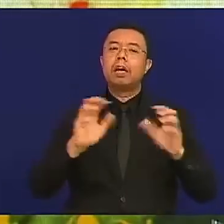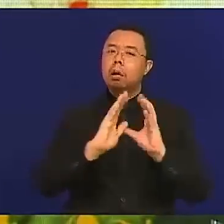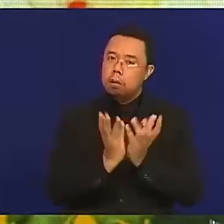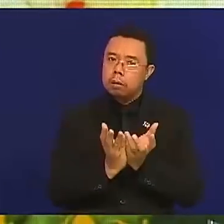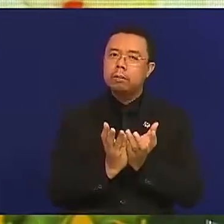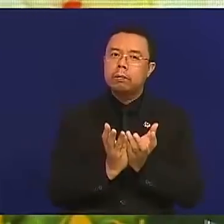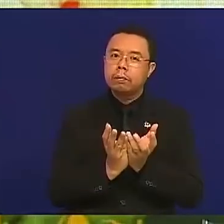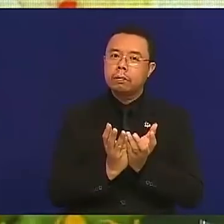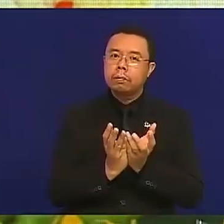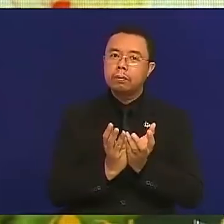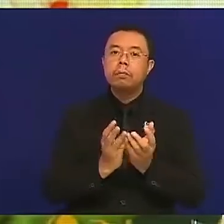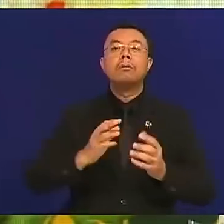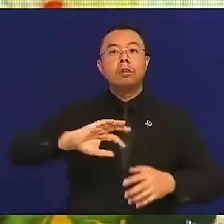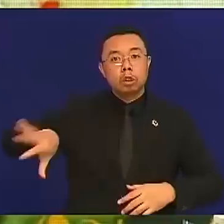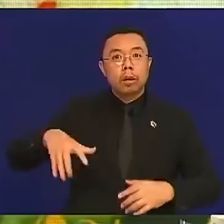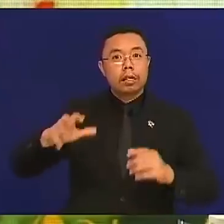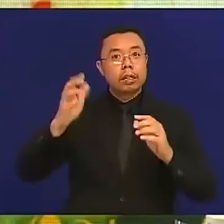Anggota keluarga